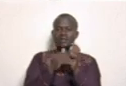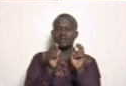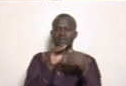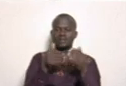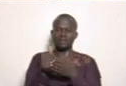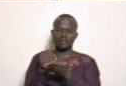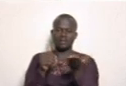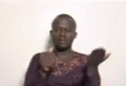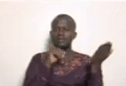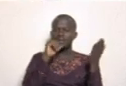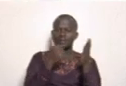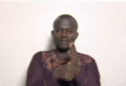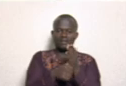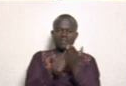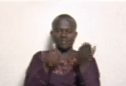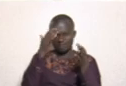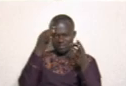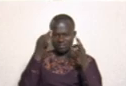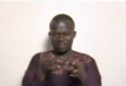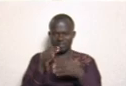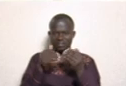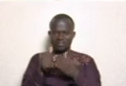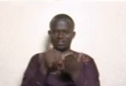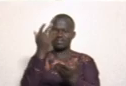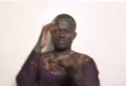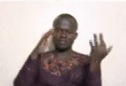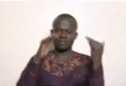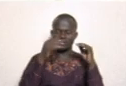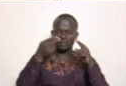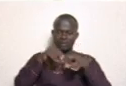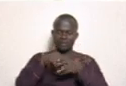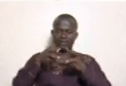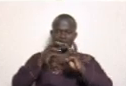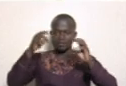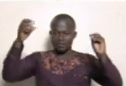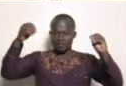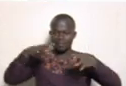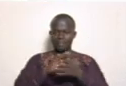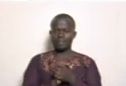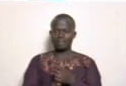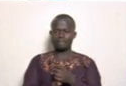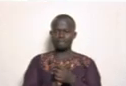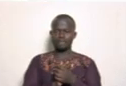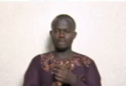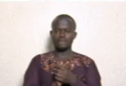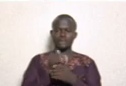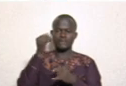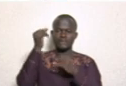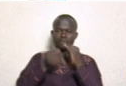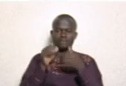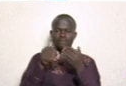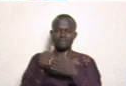iyo nta kibazo cyabaye, ntago nta ngamba zihari z'imiriro zihari zaba ku buryo bagira ingamba bafata. Hanyuma wenda